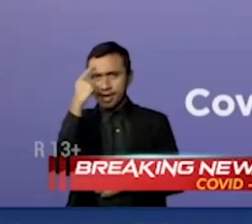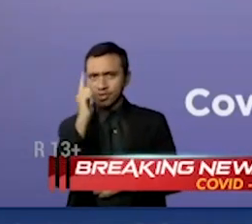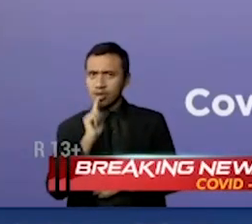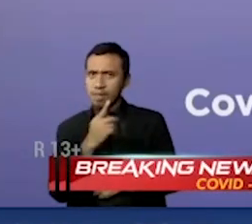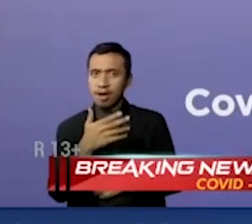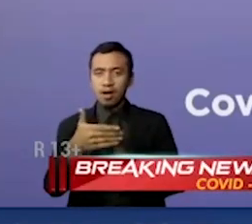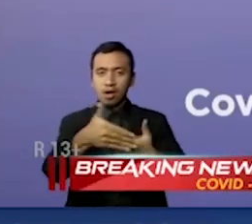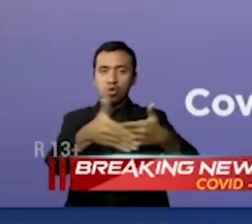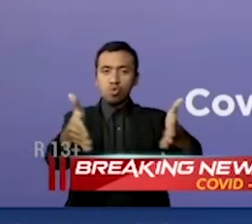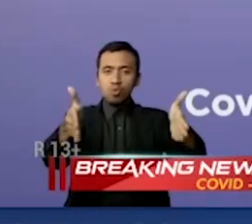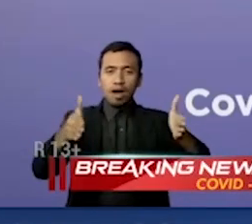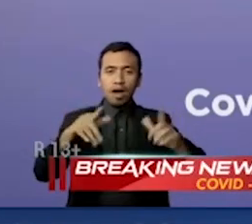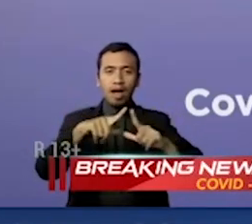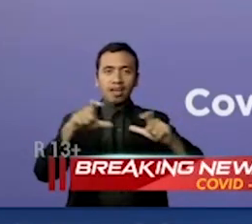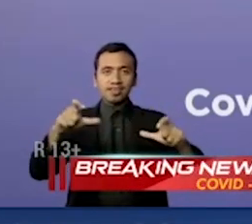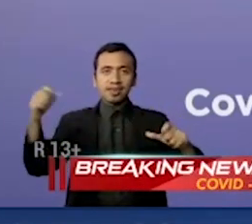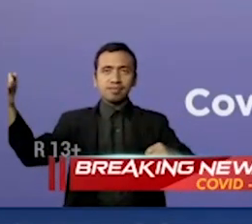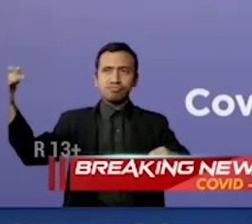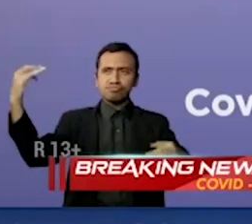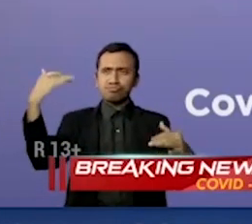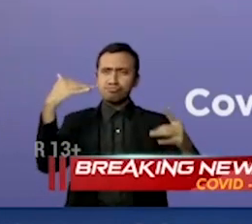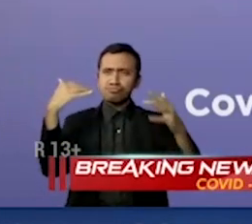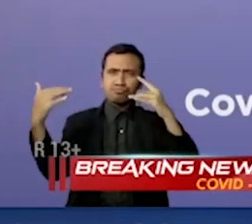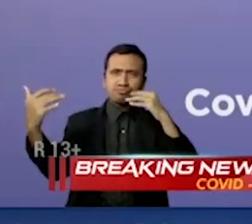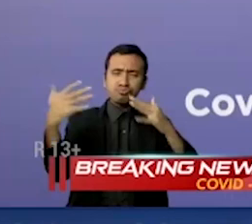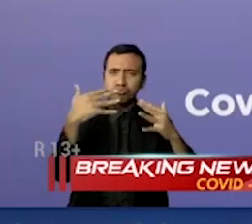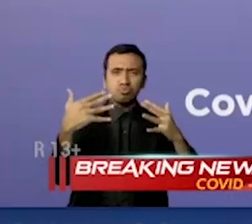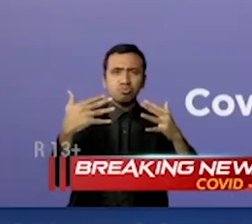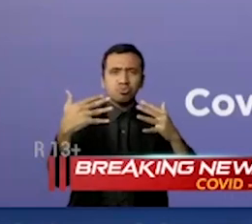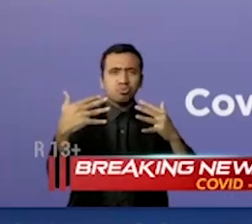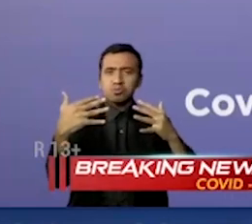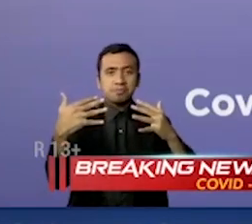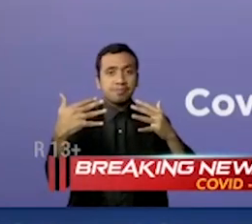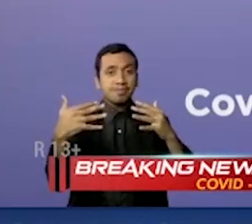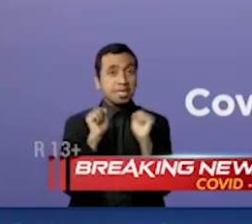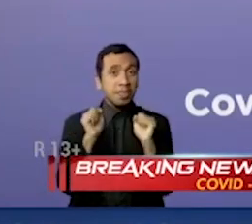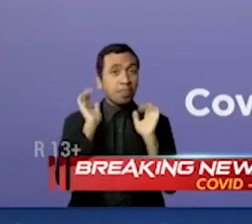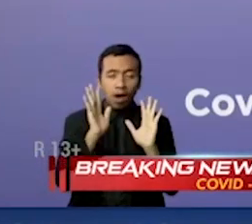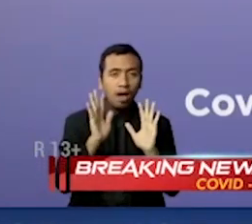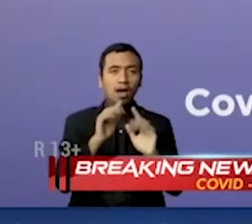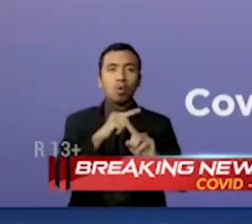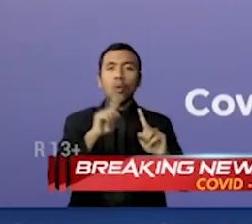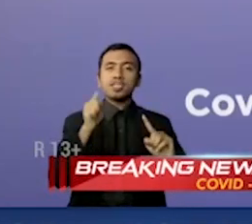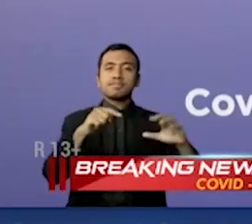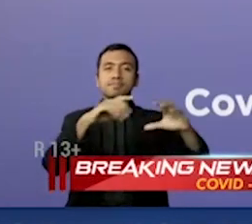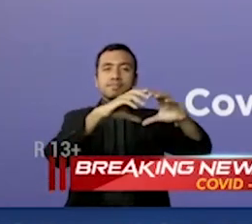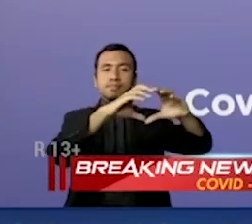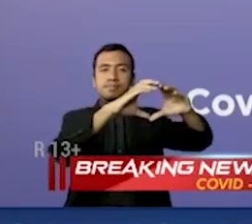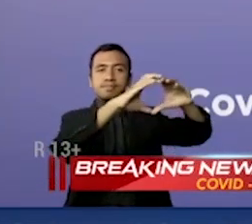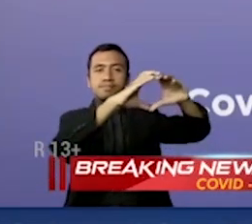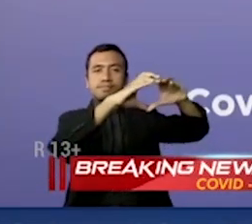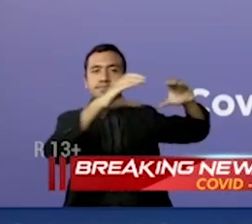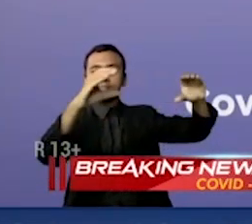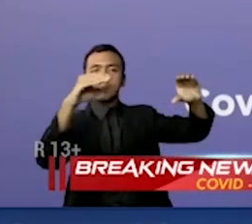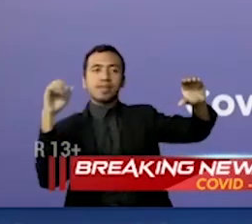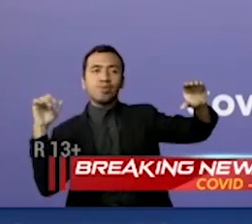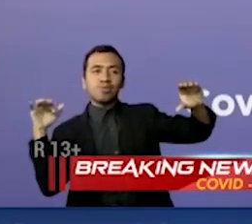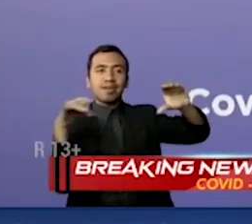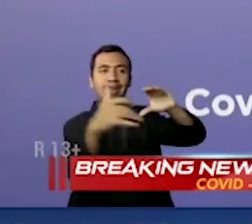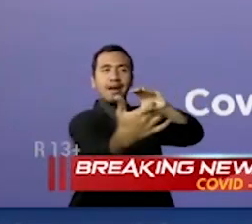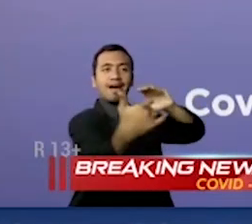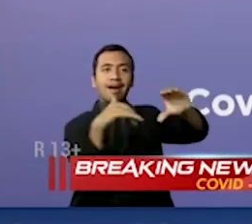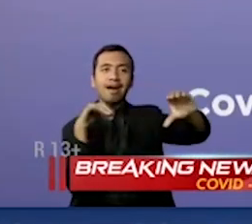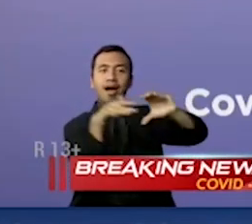ruangan yang udaranya tersirat kulasi dengan baik saat ini saatnya kita mulai berpikir